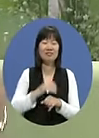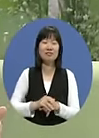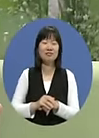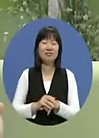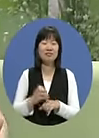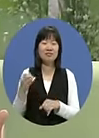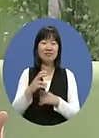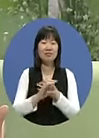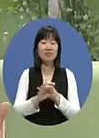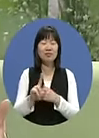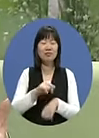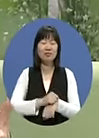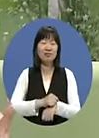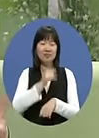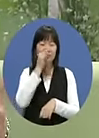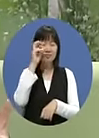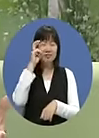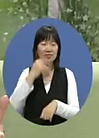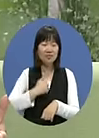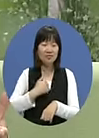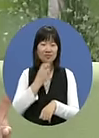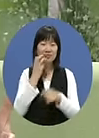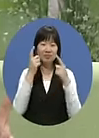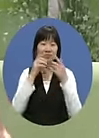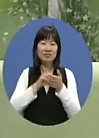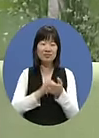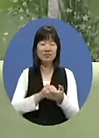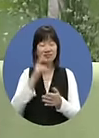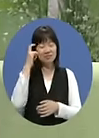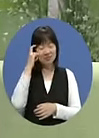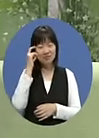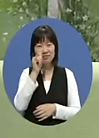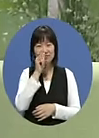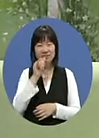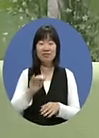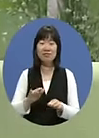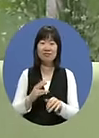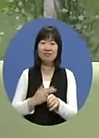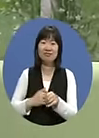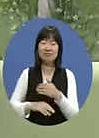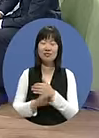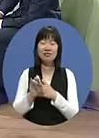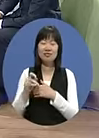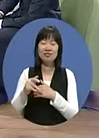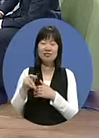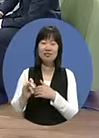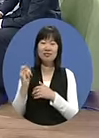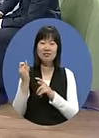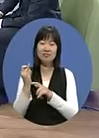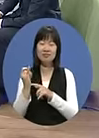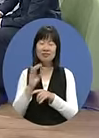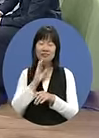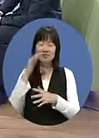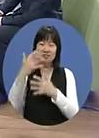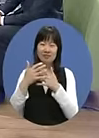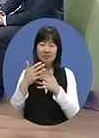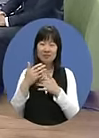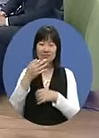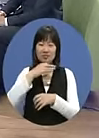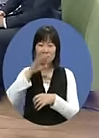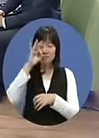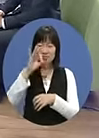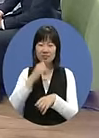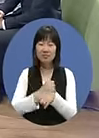들어요. 다시 하면 뭔가 잘할 수 있을 것 같고 정말 저도 서울대를 갈 수 있지 않을까 뭐 이런 생각이 드는데 선생님 정말 우리 연정량이 굉장히 드라마틱한 효과를 본